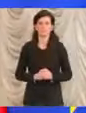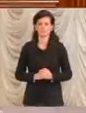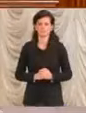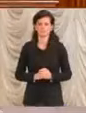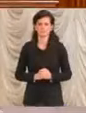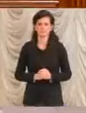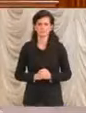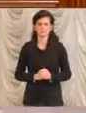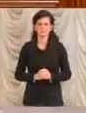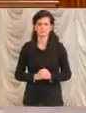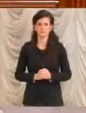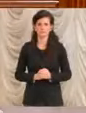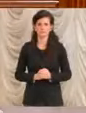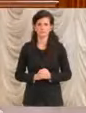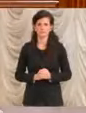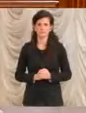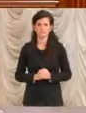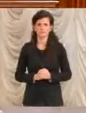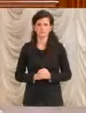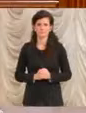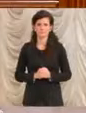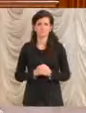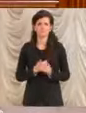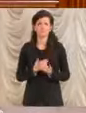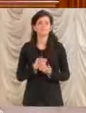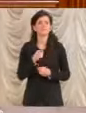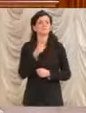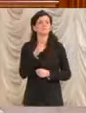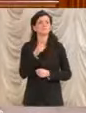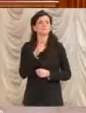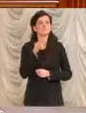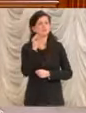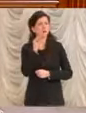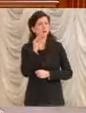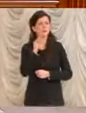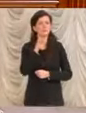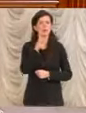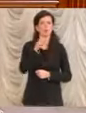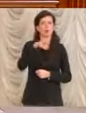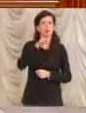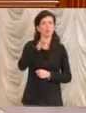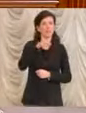la domanda a senio bonini rainews24